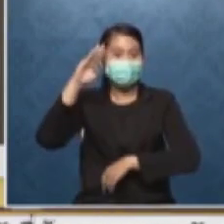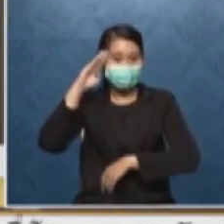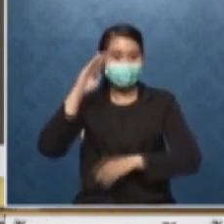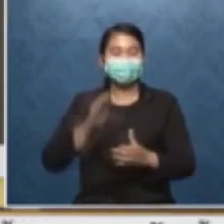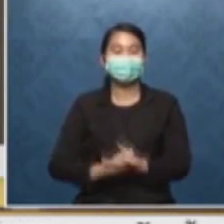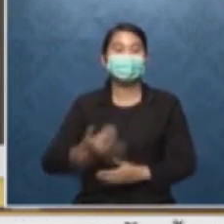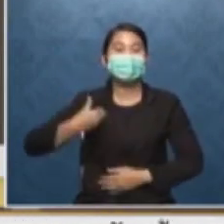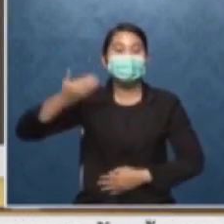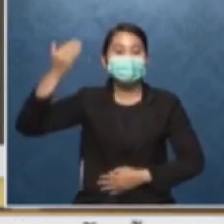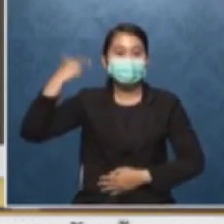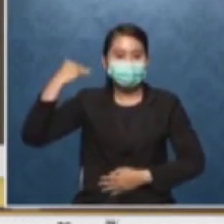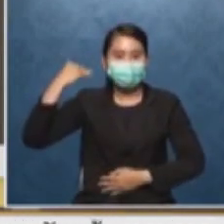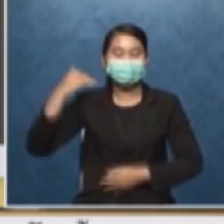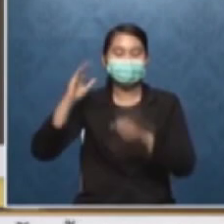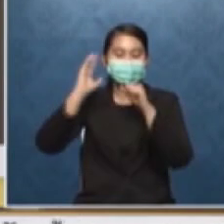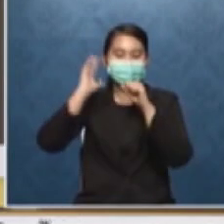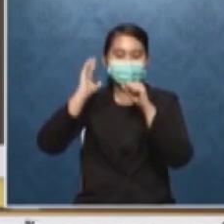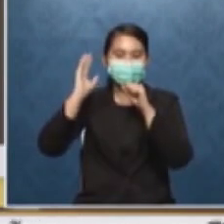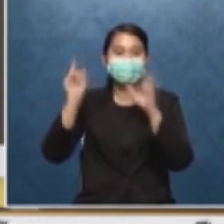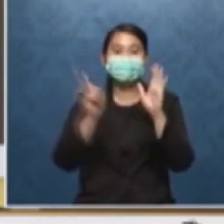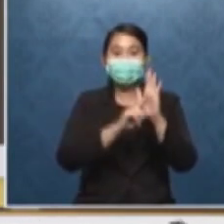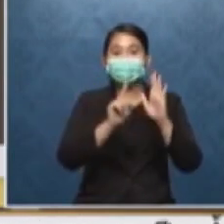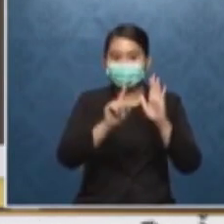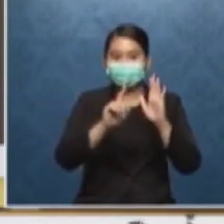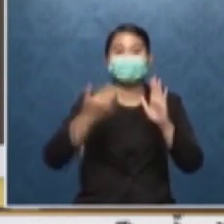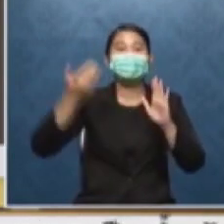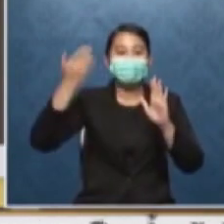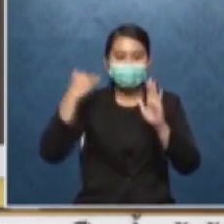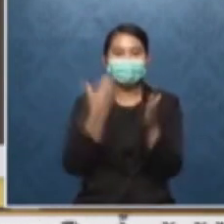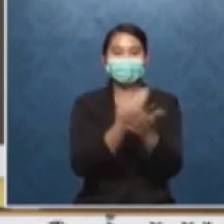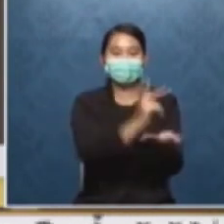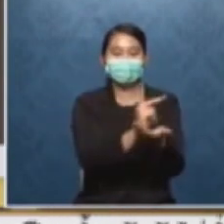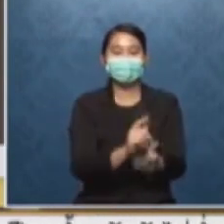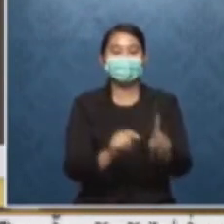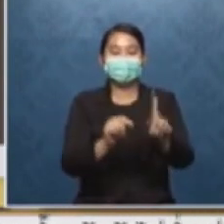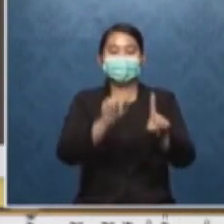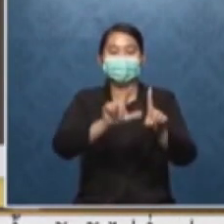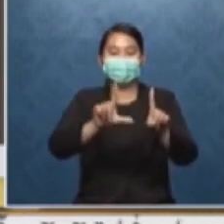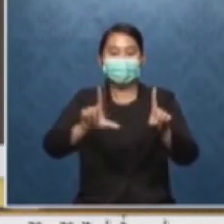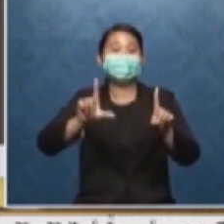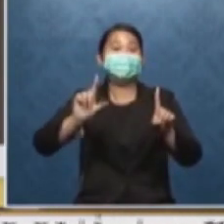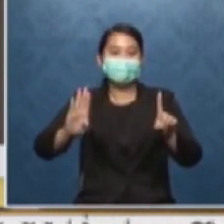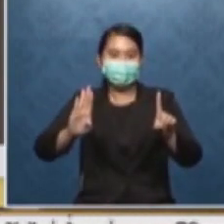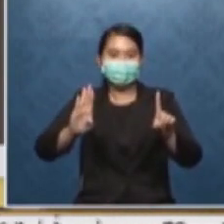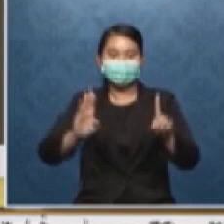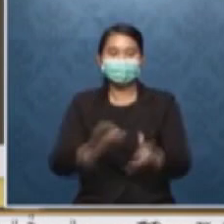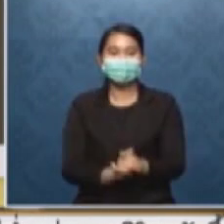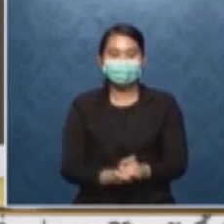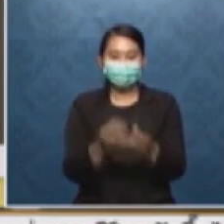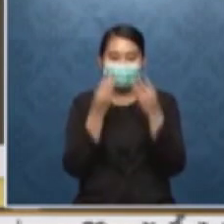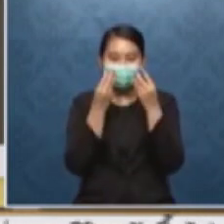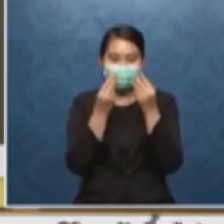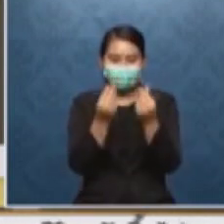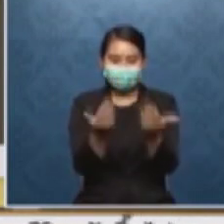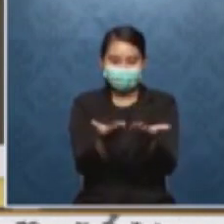มาเคยอภิปรายไปแล้ว 1ครั้งนั่นคือพรกเงินกู้ 1ล้านบาทแล้วก็มีรายละเอียดมาก